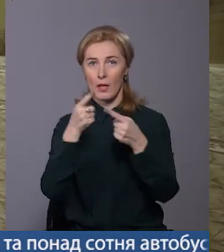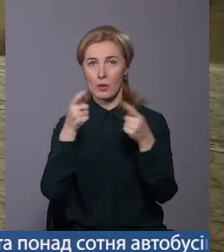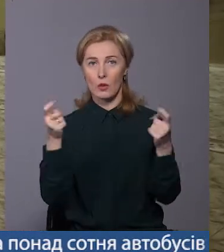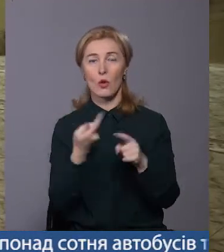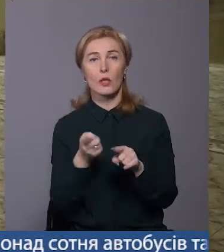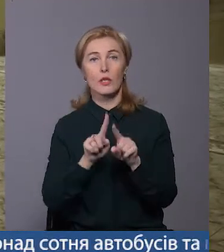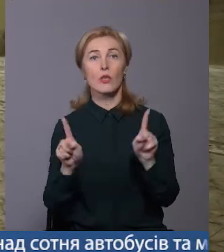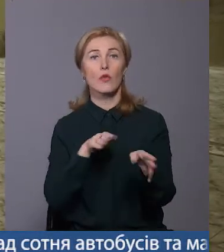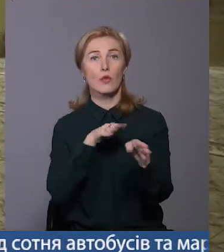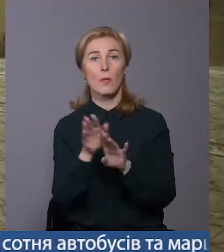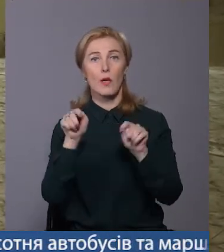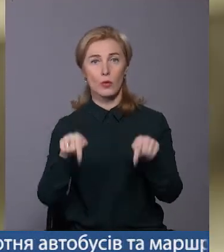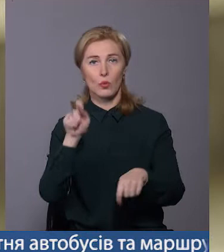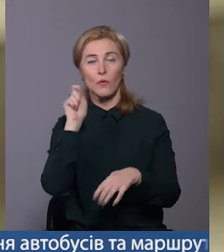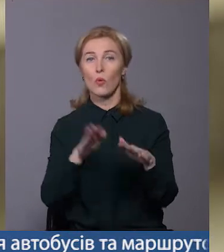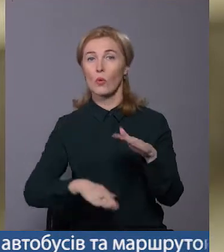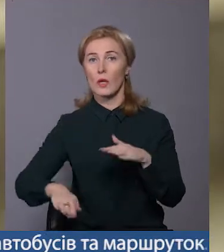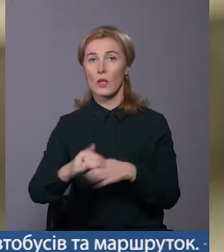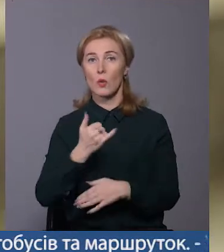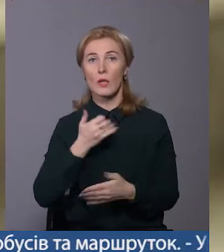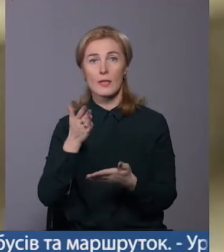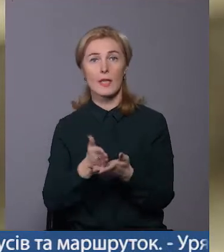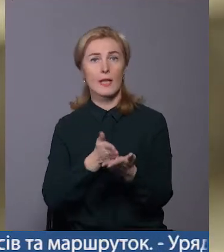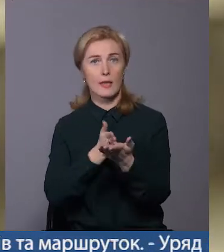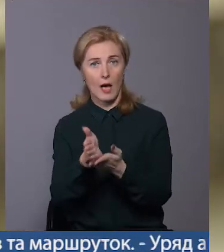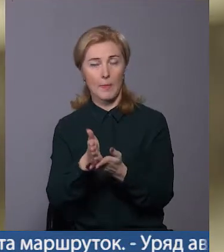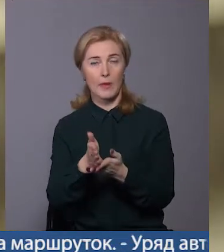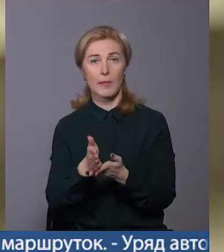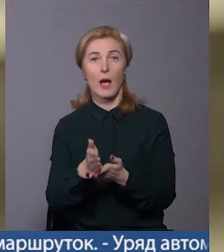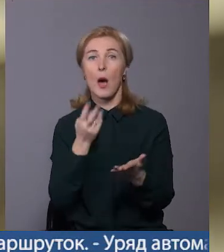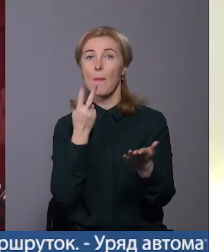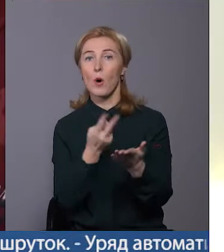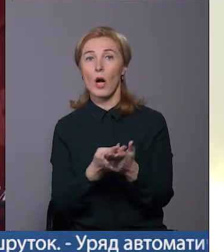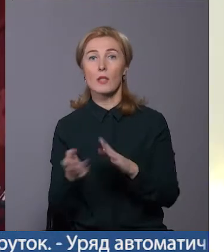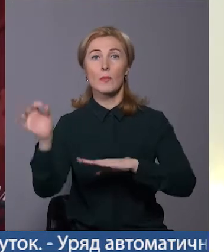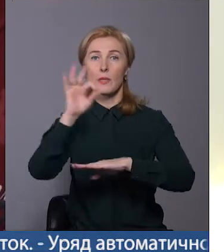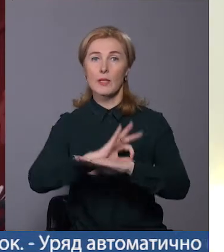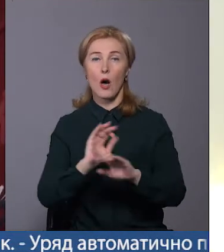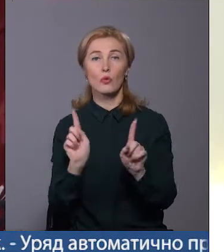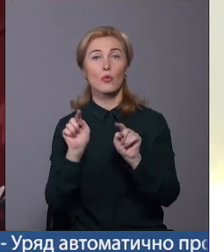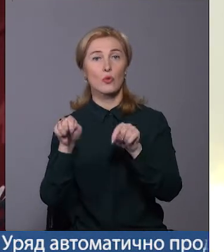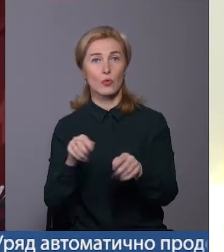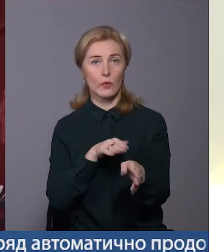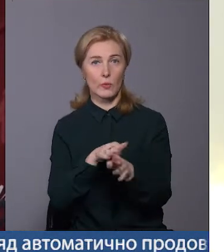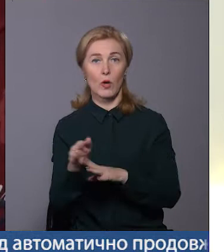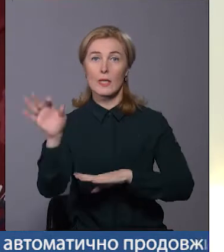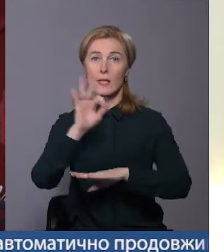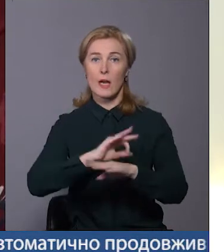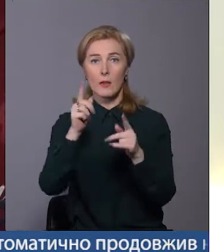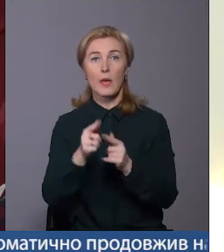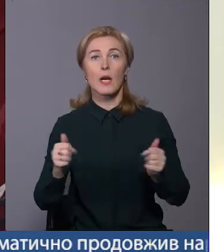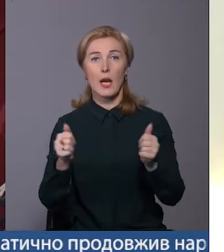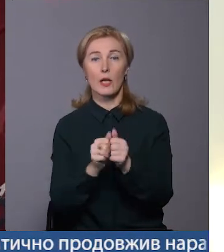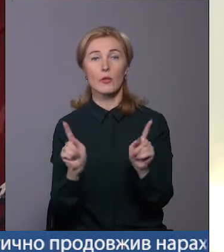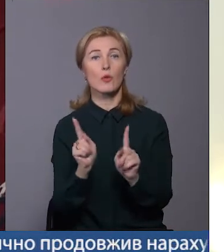те, що відбувається тут в Україні. І, звісно, у нас є напрям Заходу, так само показуємо Заходу, що тут відбувається, західним країнам, які розуміють,